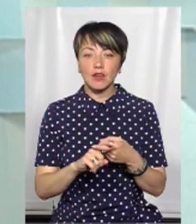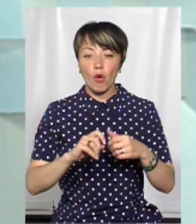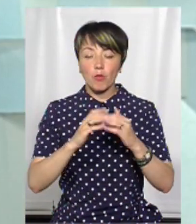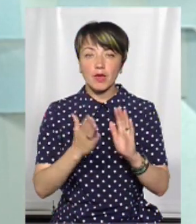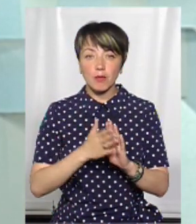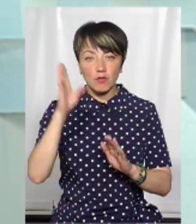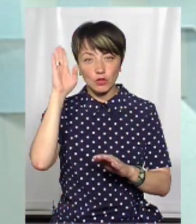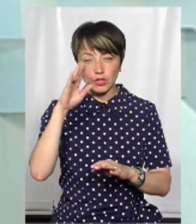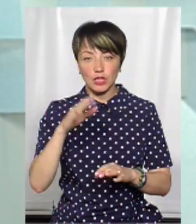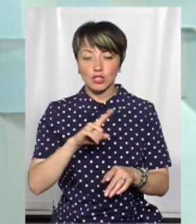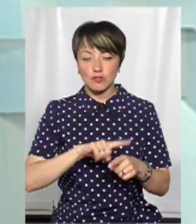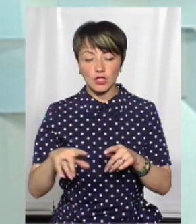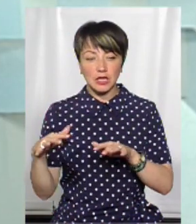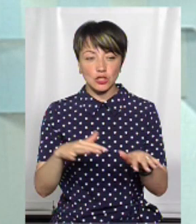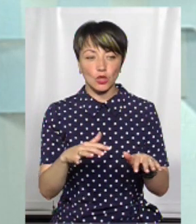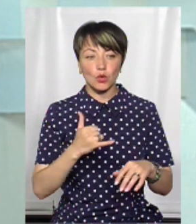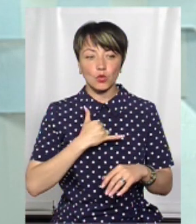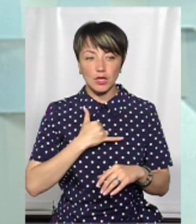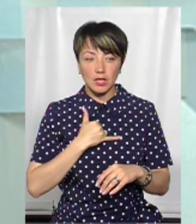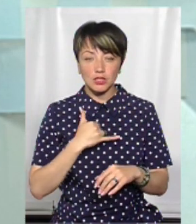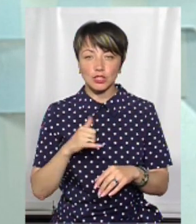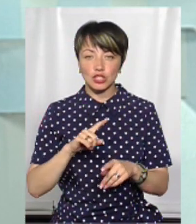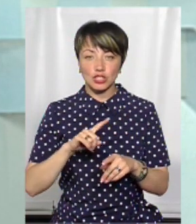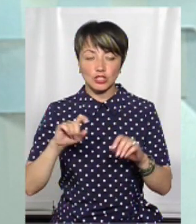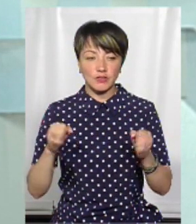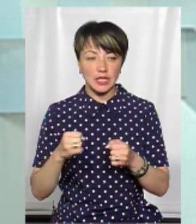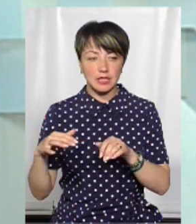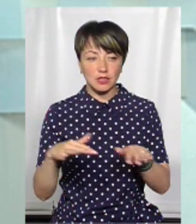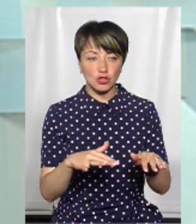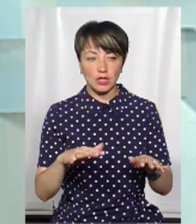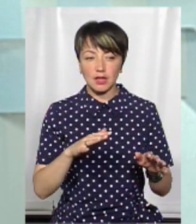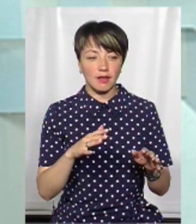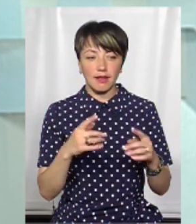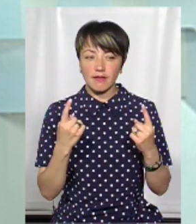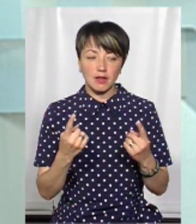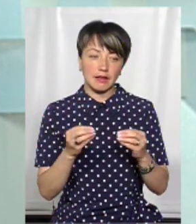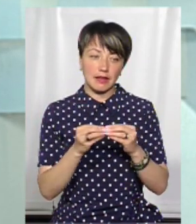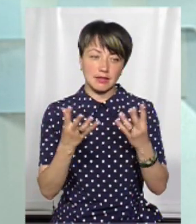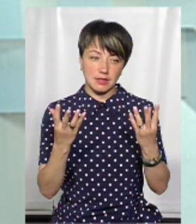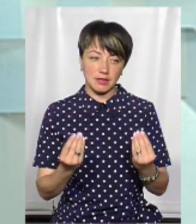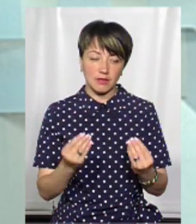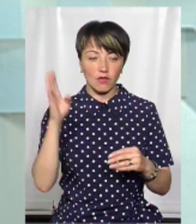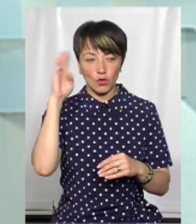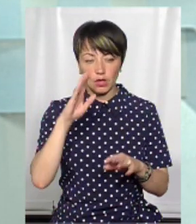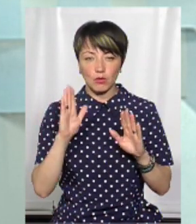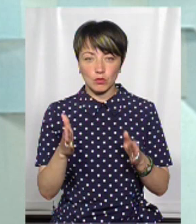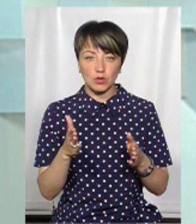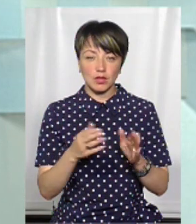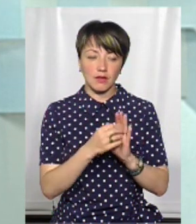тієї води і від швидкості течії. Mm-hmm. У нас швидкість течії на пляжі невелика. Я думаю, це днів 10, і вода буде